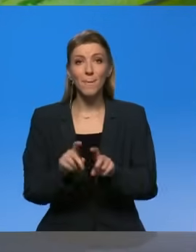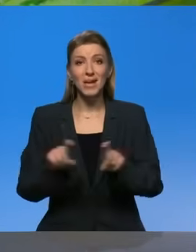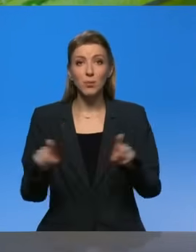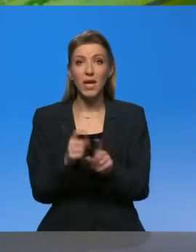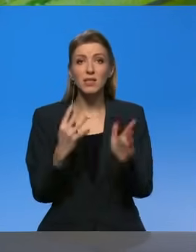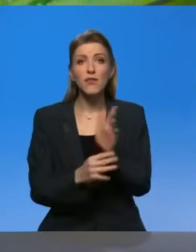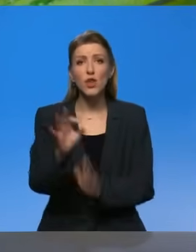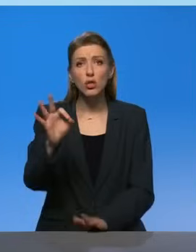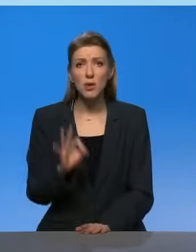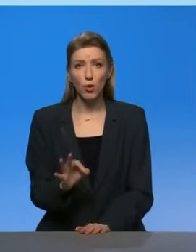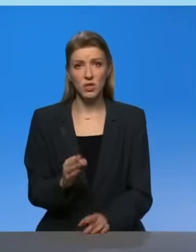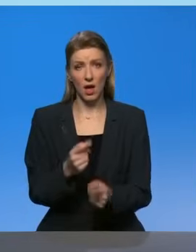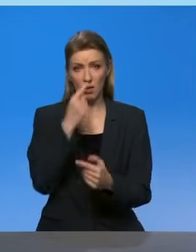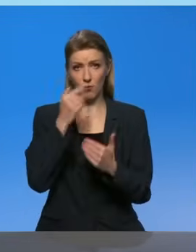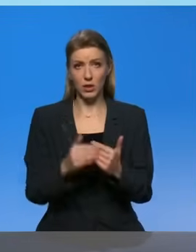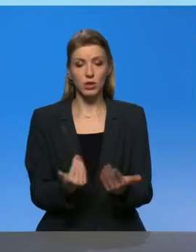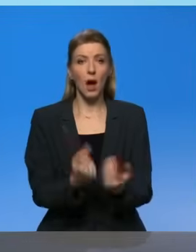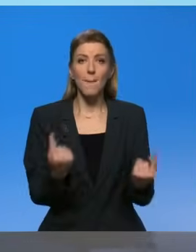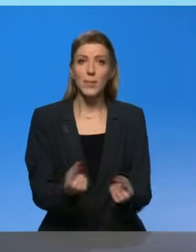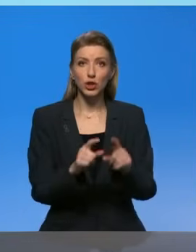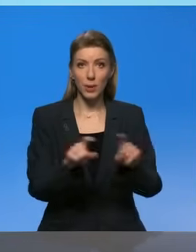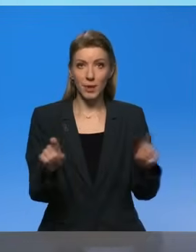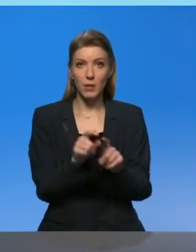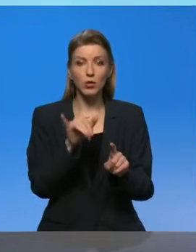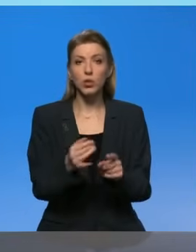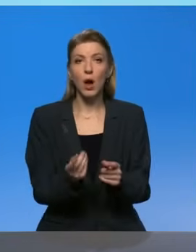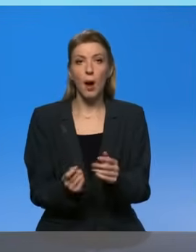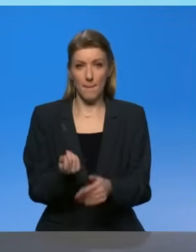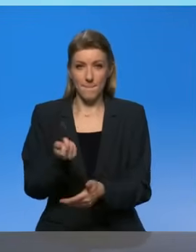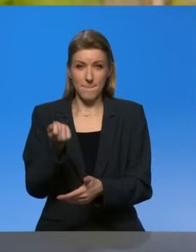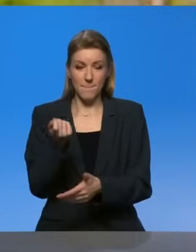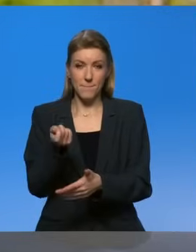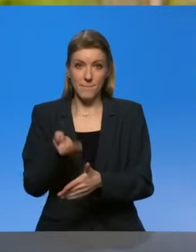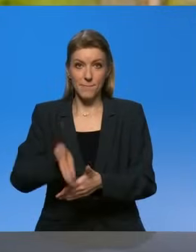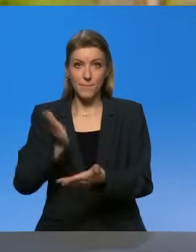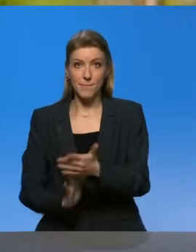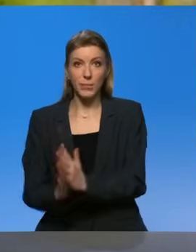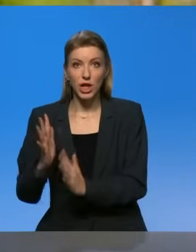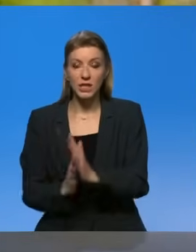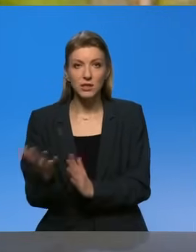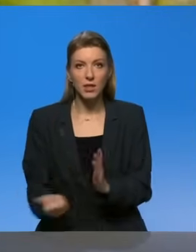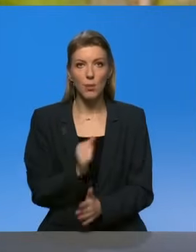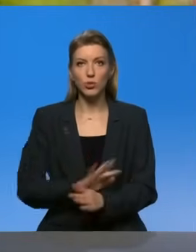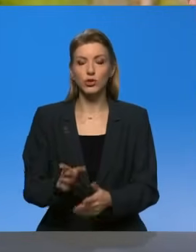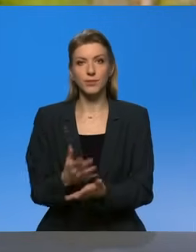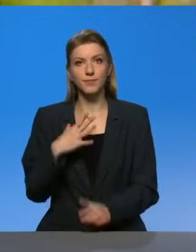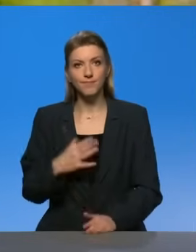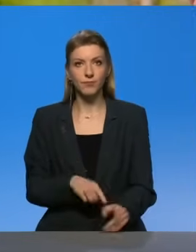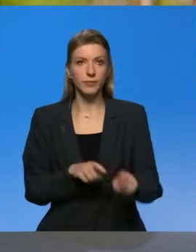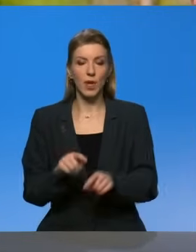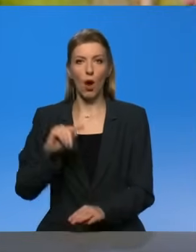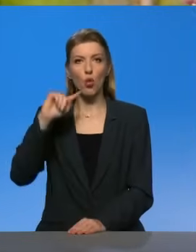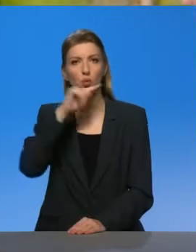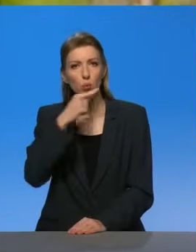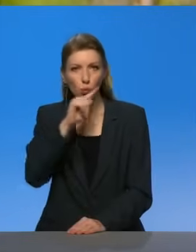не уродился, не уродилась пшеница, они решают вопросы на кукурузе, на животноводстве и так дальше. Но здесь катастрофа для